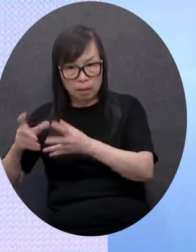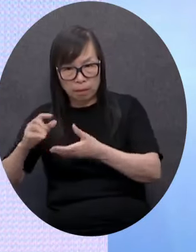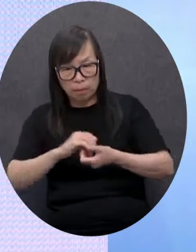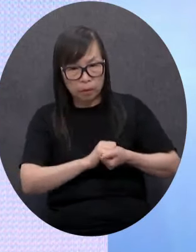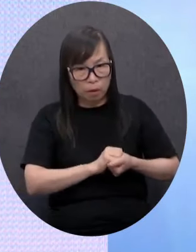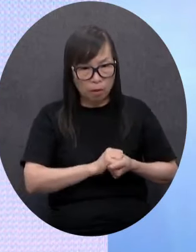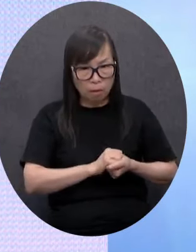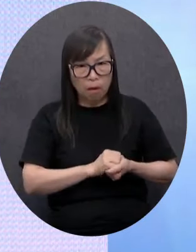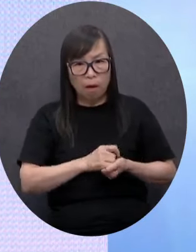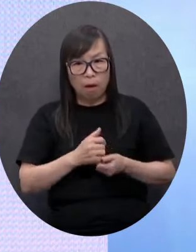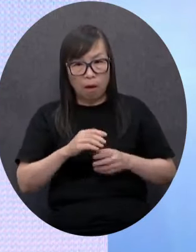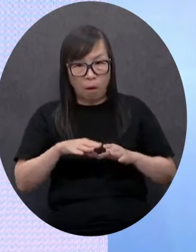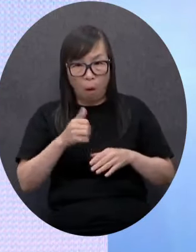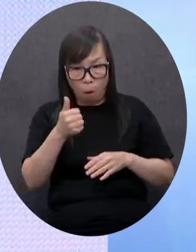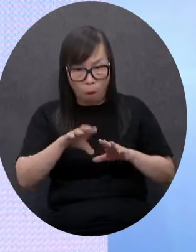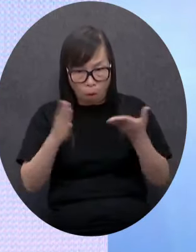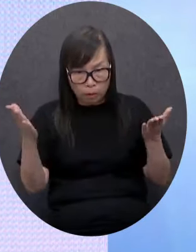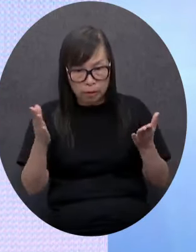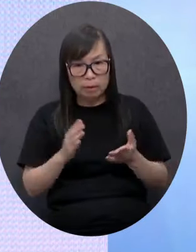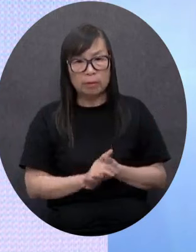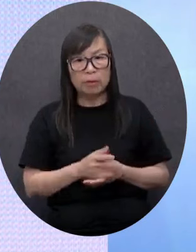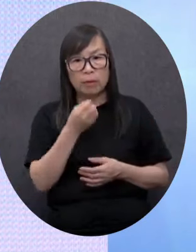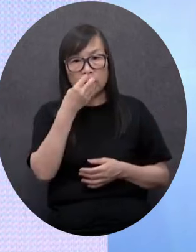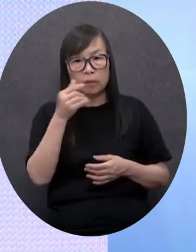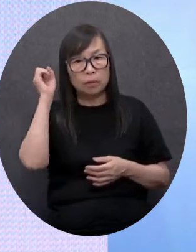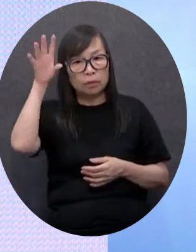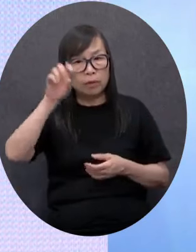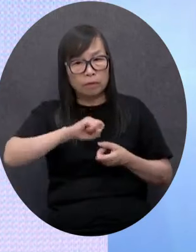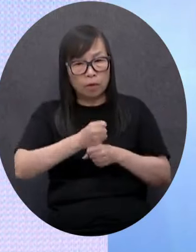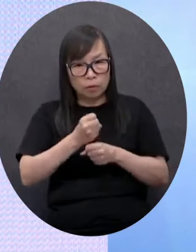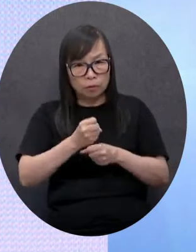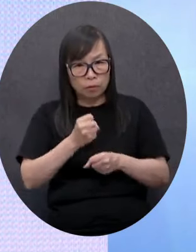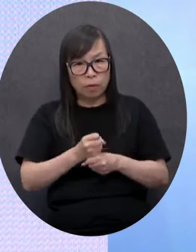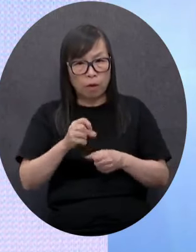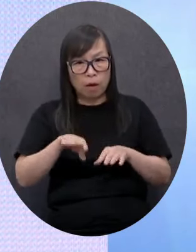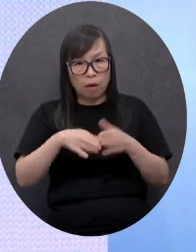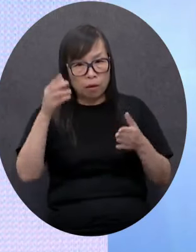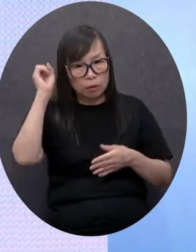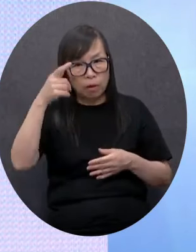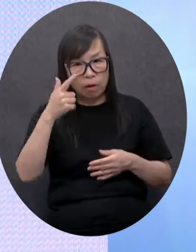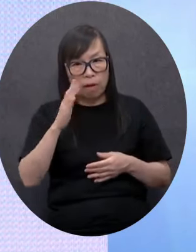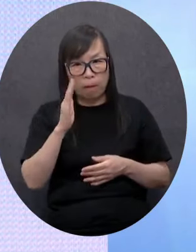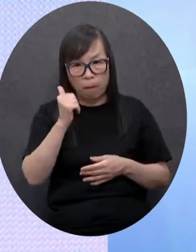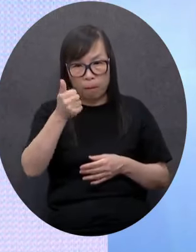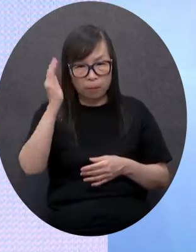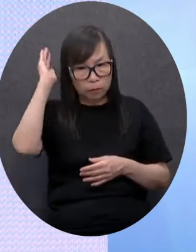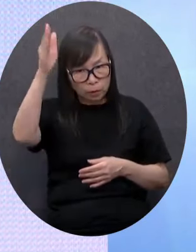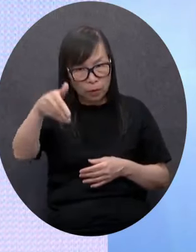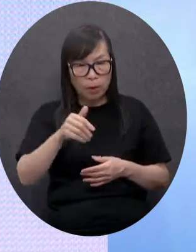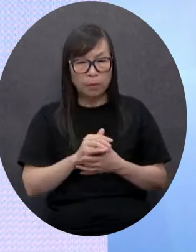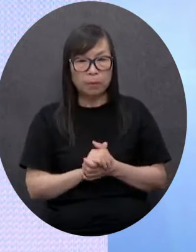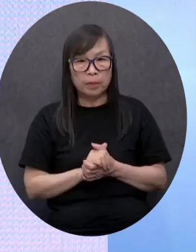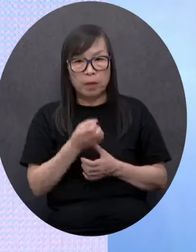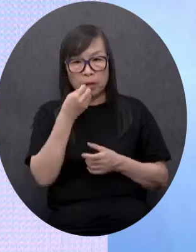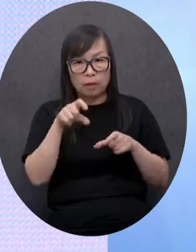作系一个好嘅起点，为香港嘅创科事业开创更亮丽嘅前景。